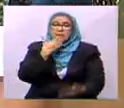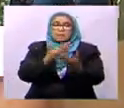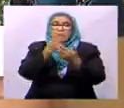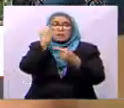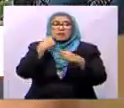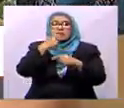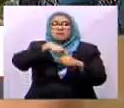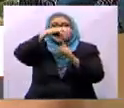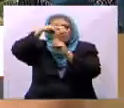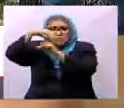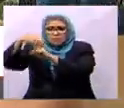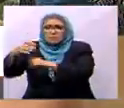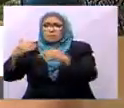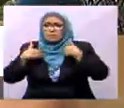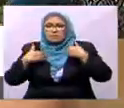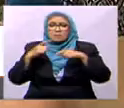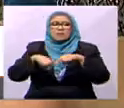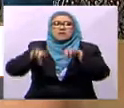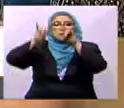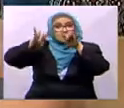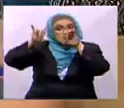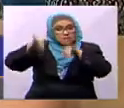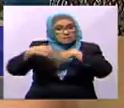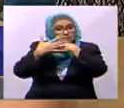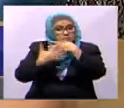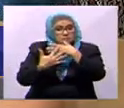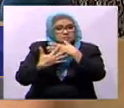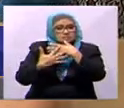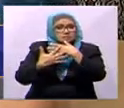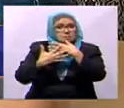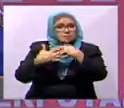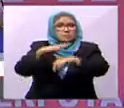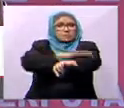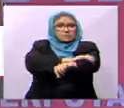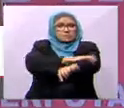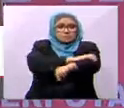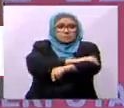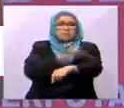Betul, lepas tu saya pergi cek darah. Okey, ketinggian alhamdulillah.